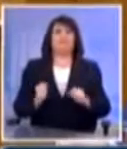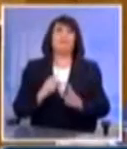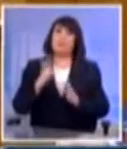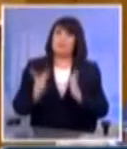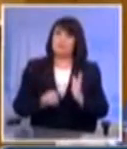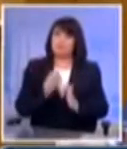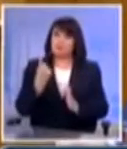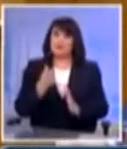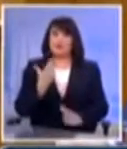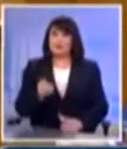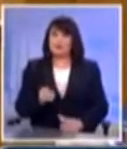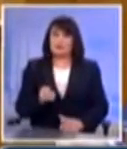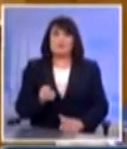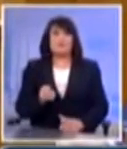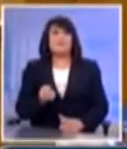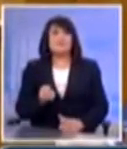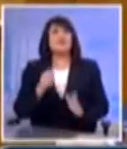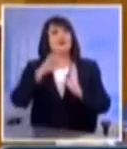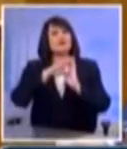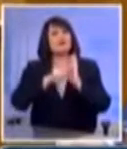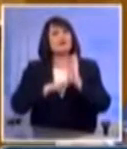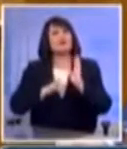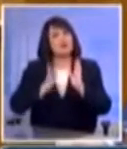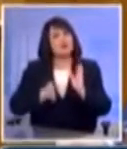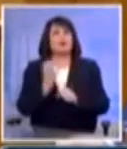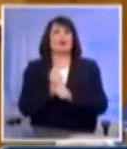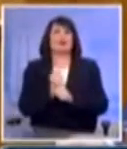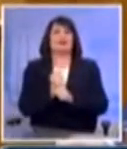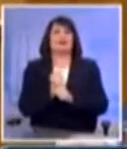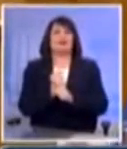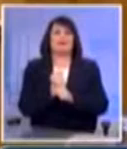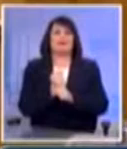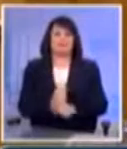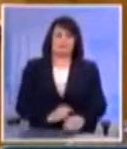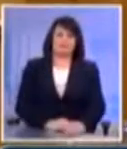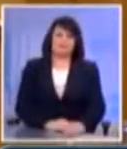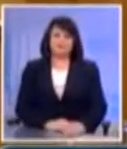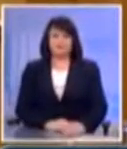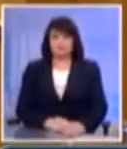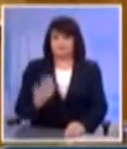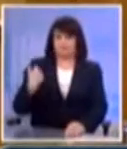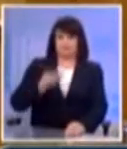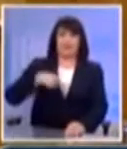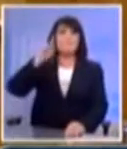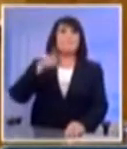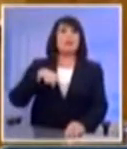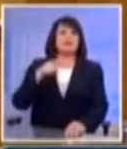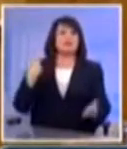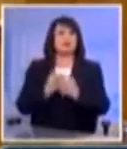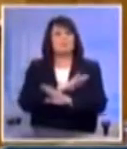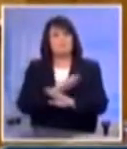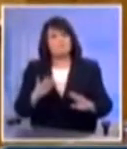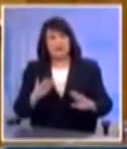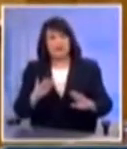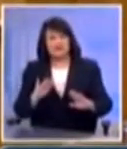φορά υπάρχουν οι προϋποθέσεις για να το πετύχουμε αυτό. Αυτές τις μέρες κλείνει οριστικά